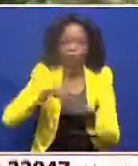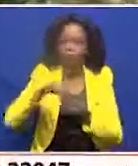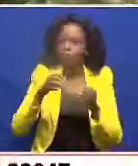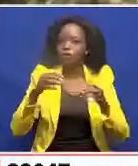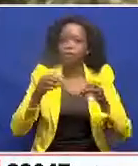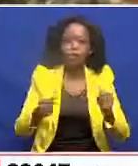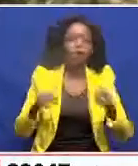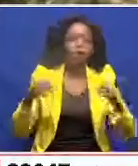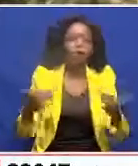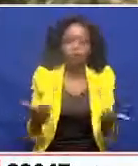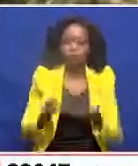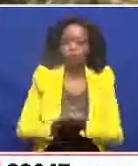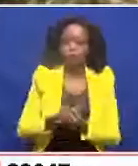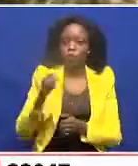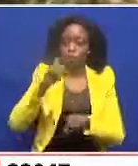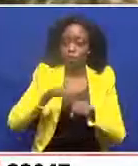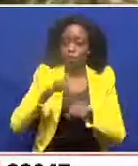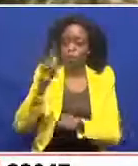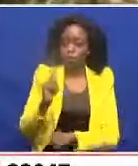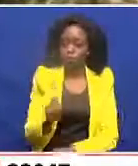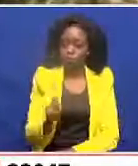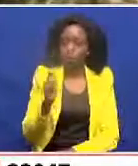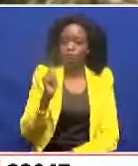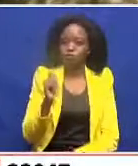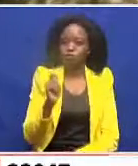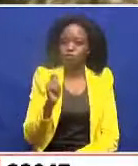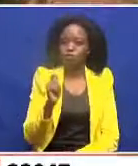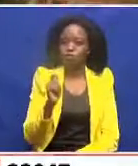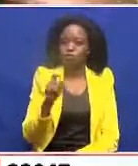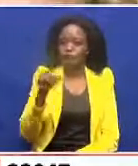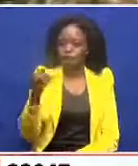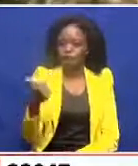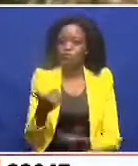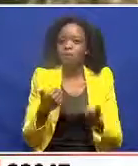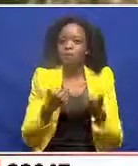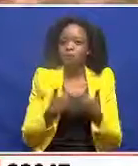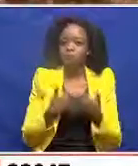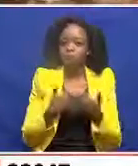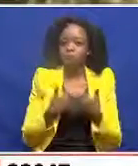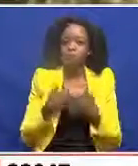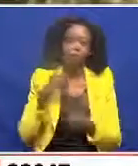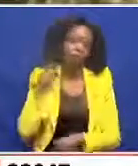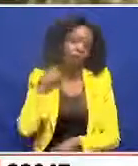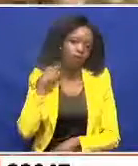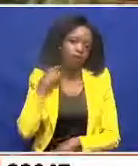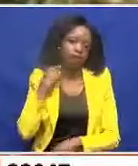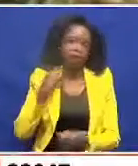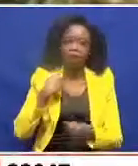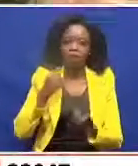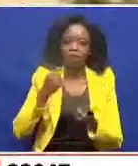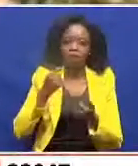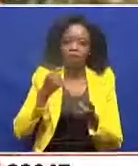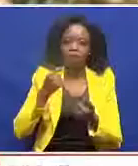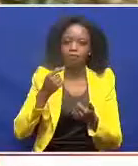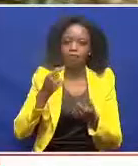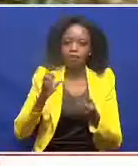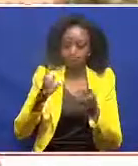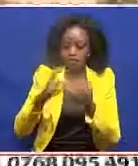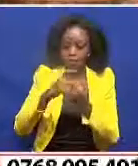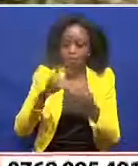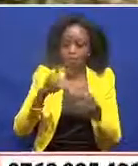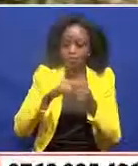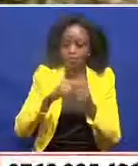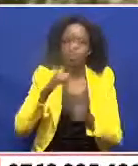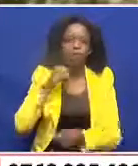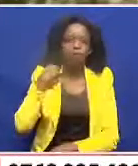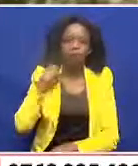Moja ilikuwa mrefu na akona hapo kwa upande ya shingo akona ring. Kuna ring shingo ni black